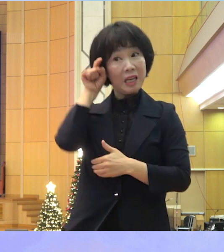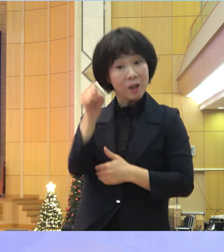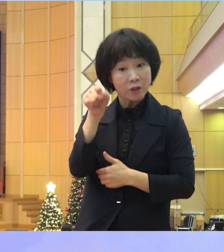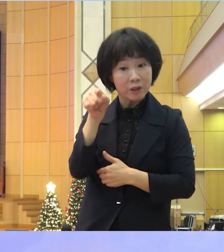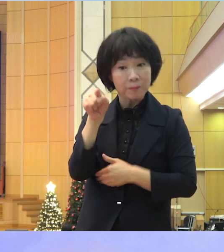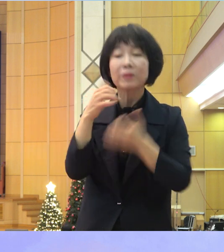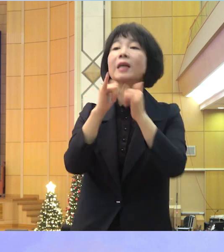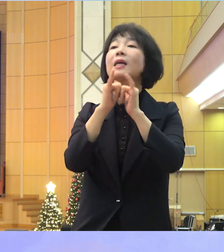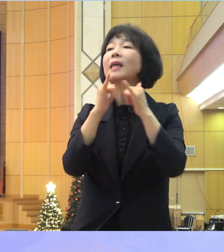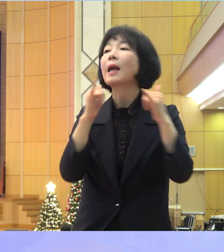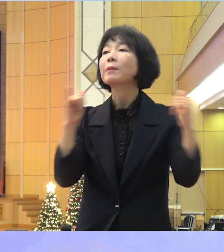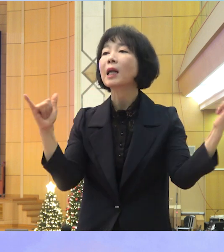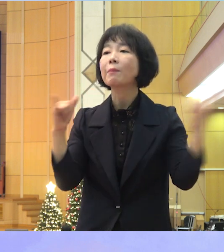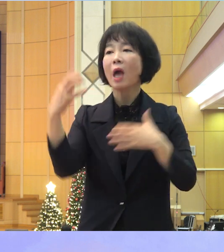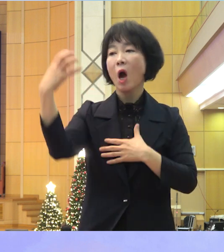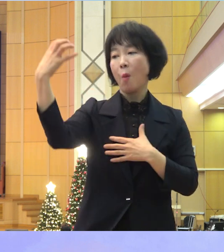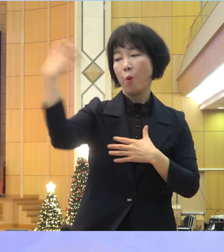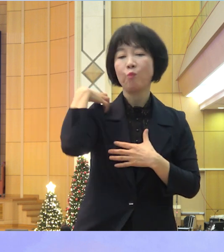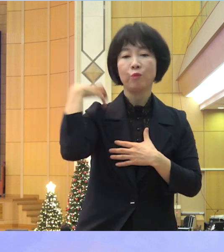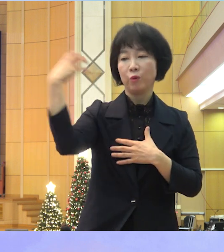이것이 사람의